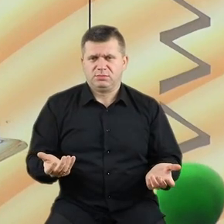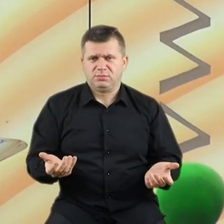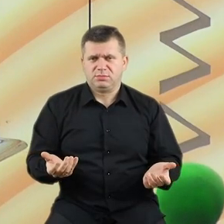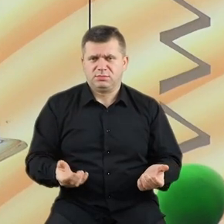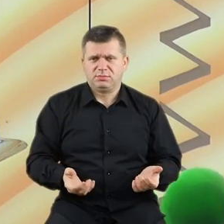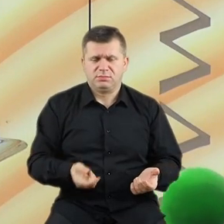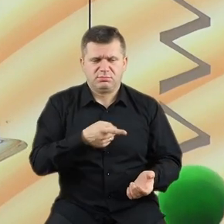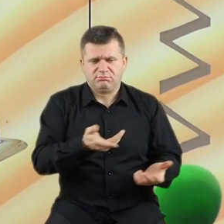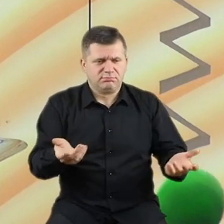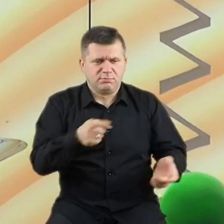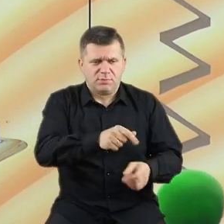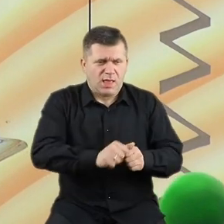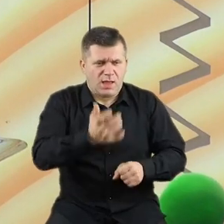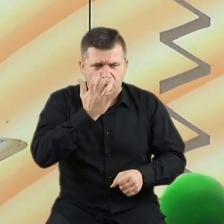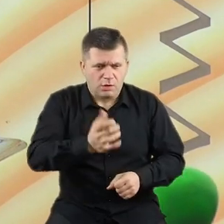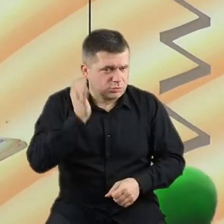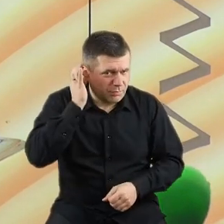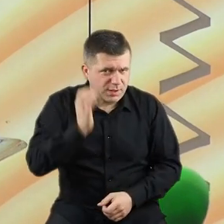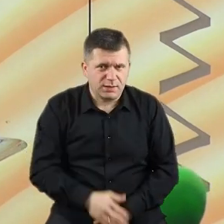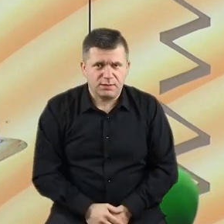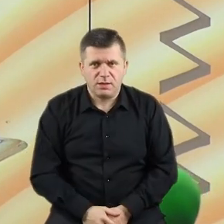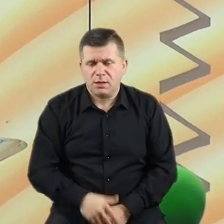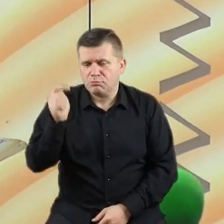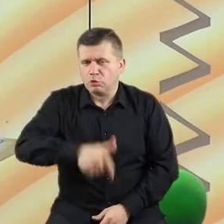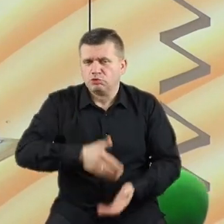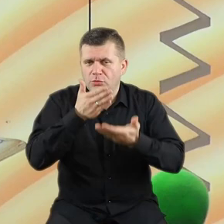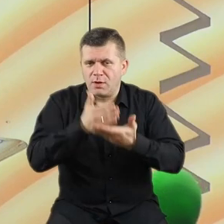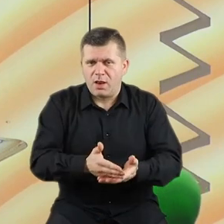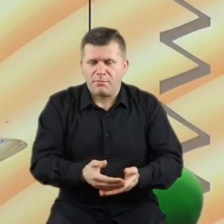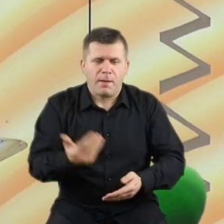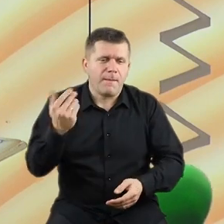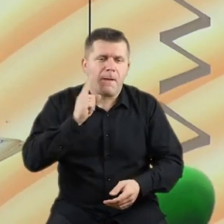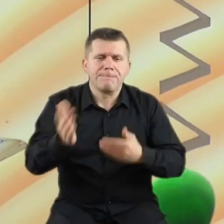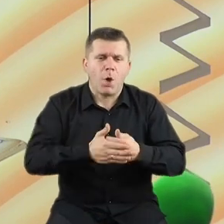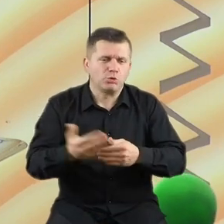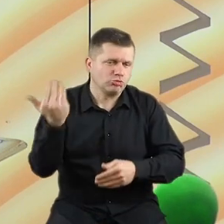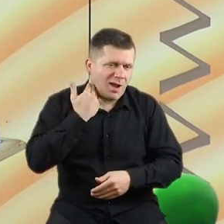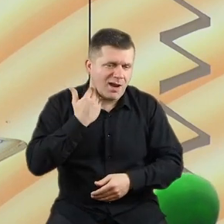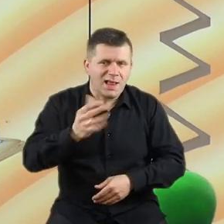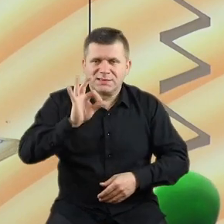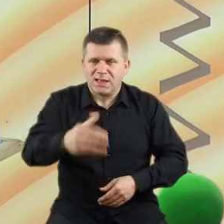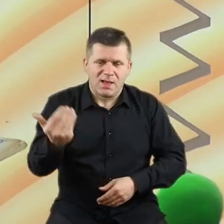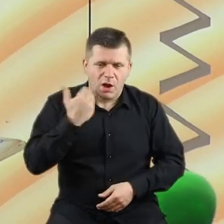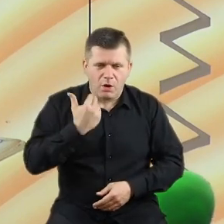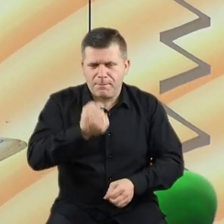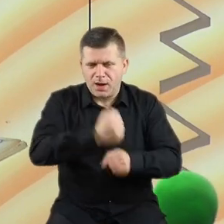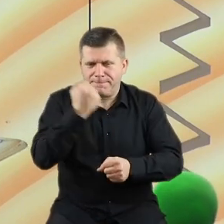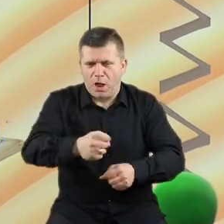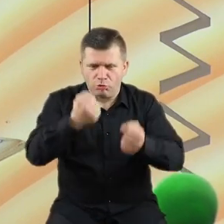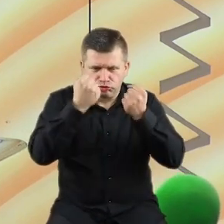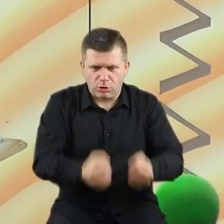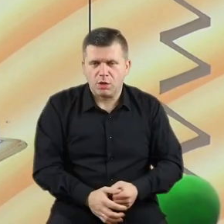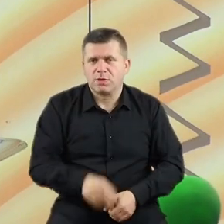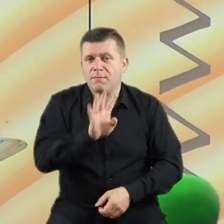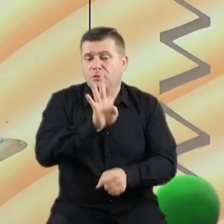jednej płaszczyźnie jest po prostu radziecką kobietą, która musi sobie radzić z mężem alkoholikiem, synem alkoholikiem, która pracuje bardzo ciężko, ponieważ w